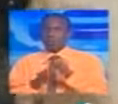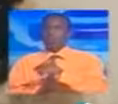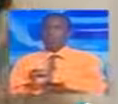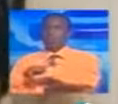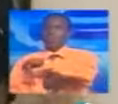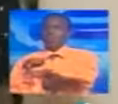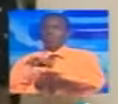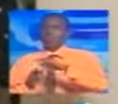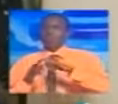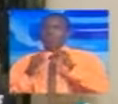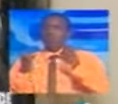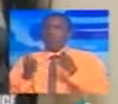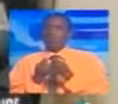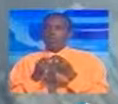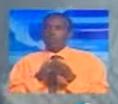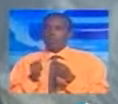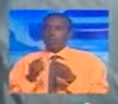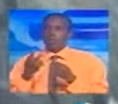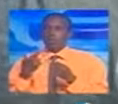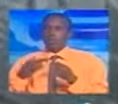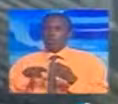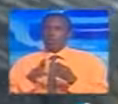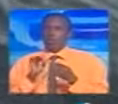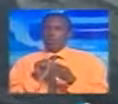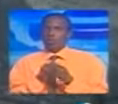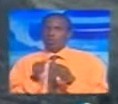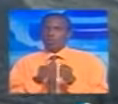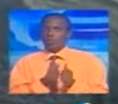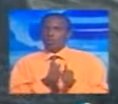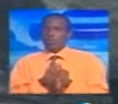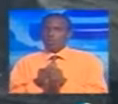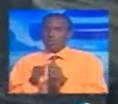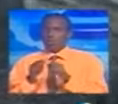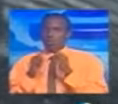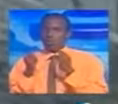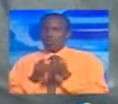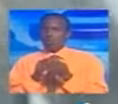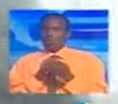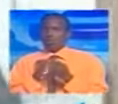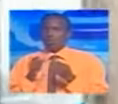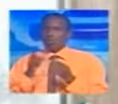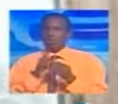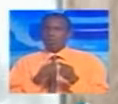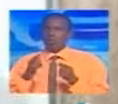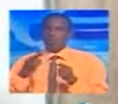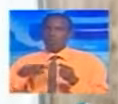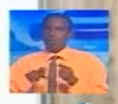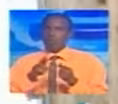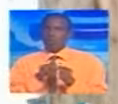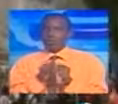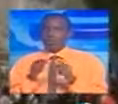habitants donc de ce quartier, ont réussi à maîtriser avec difficulté le sinistre qui a ravagé